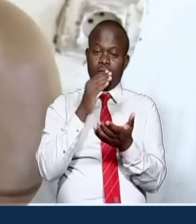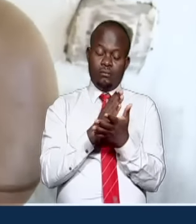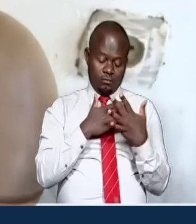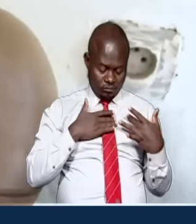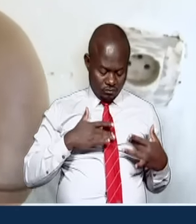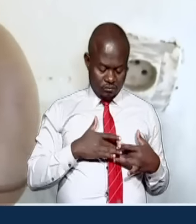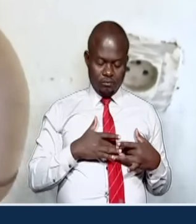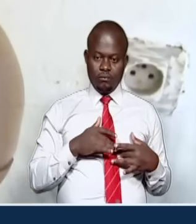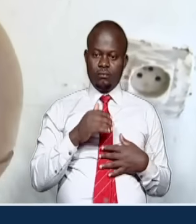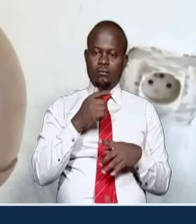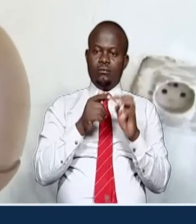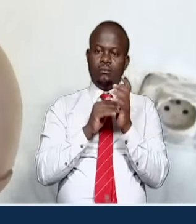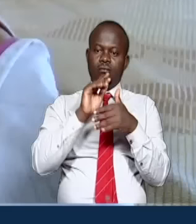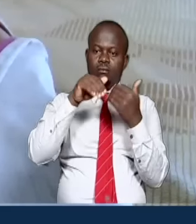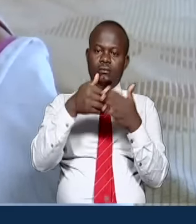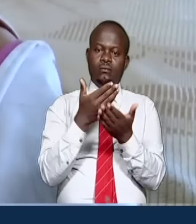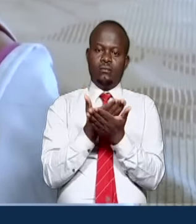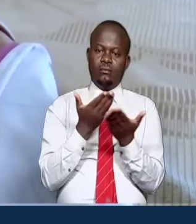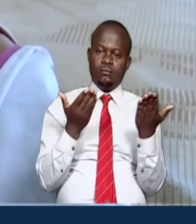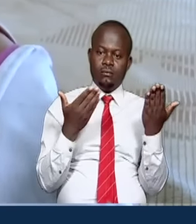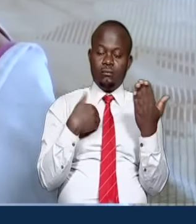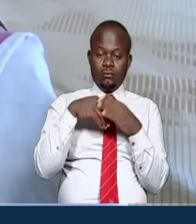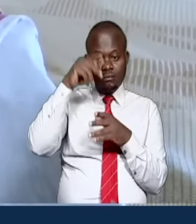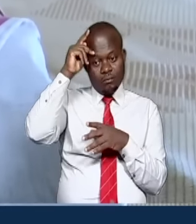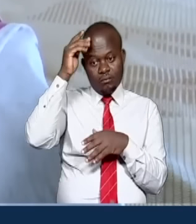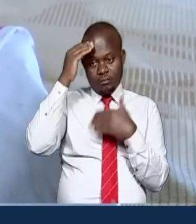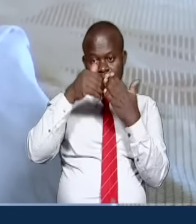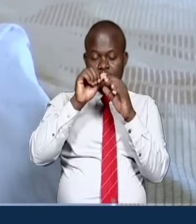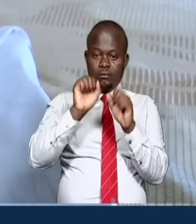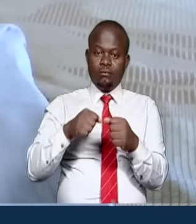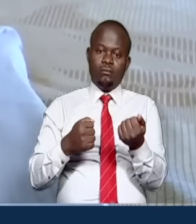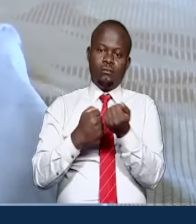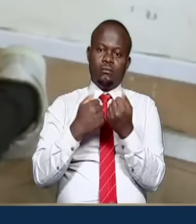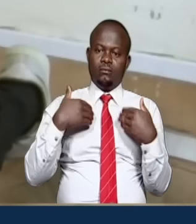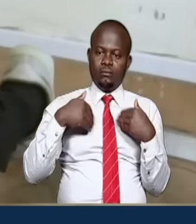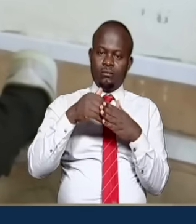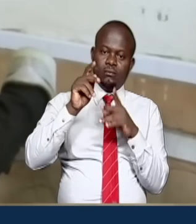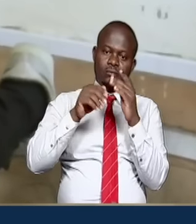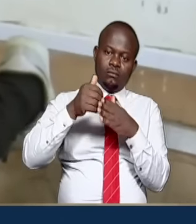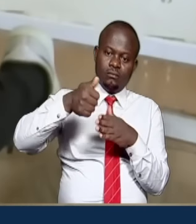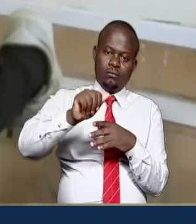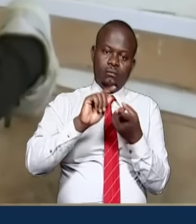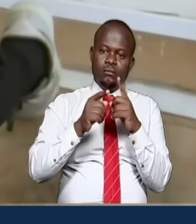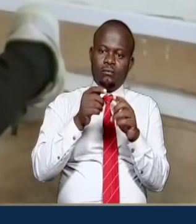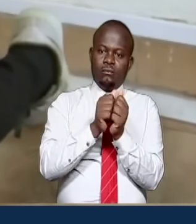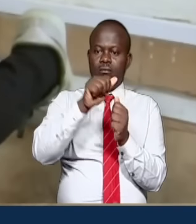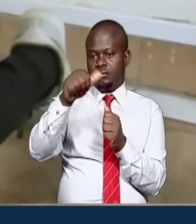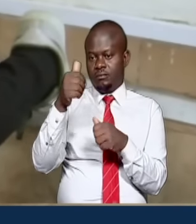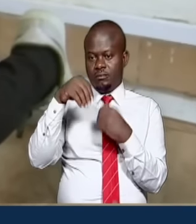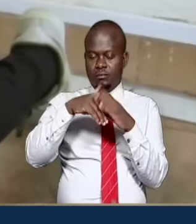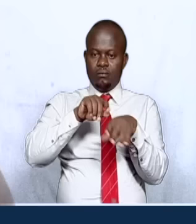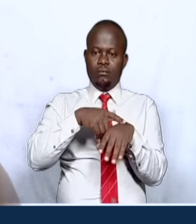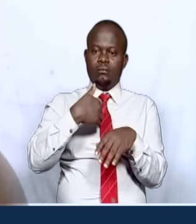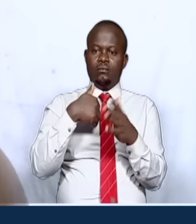k'umutima, ndetse buri wese asabwa kubugiraho ubumenyi kugira ngo abashe gutabara ubuzima bwabe, inshuti n'abandi mu gihe bahuye